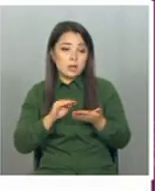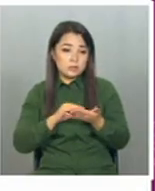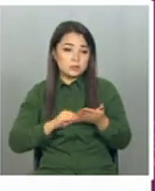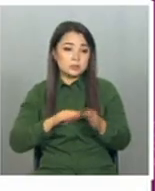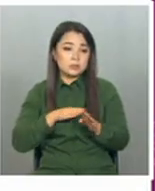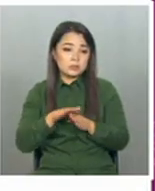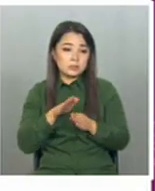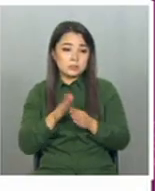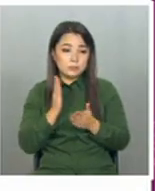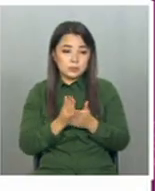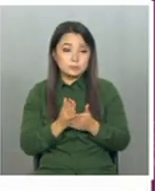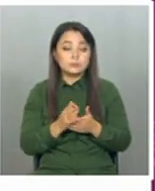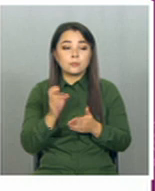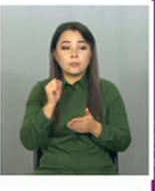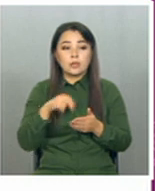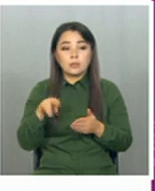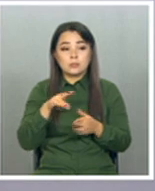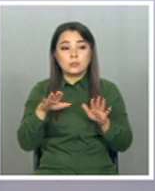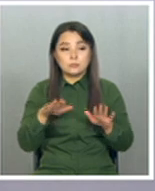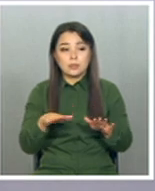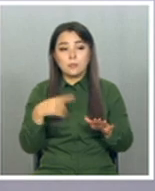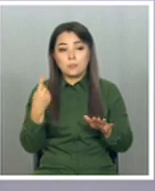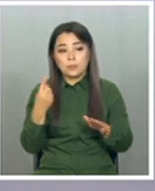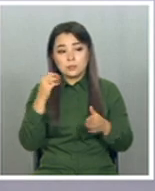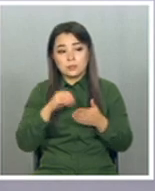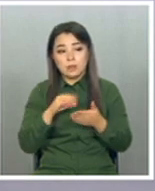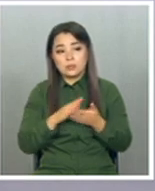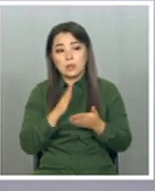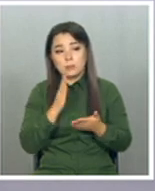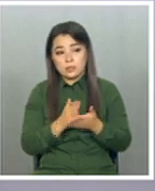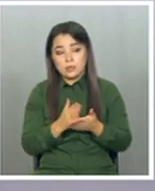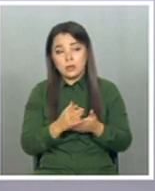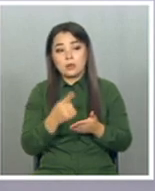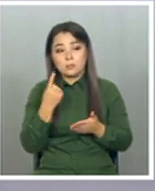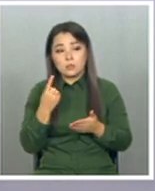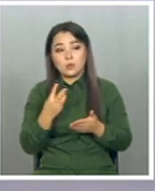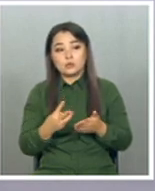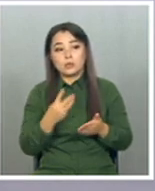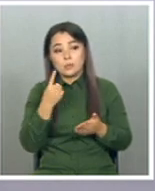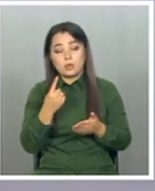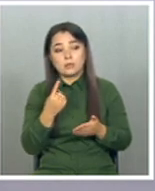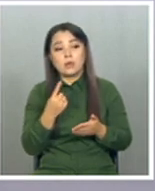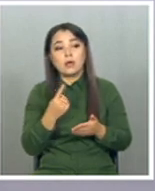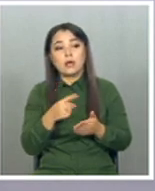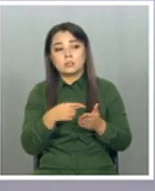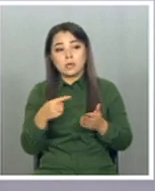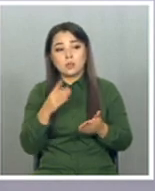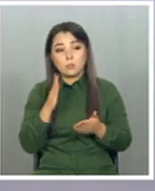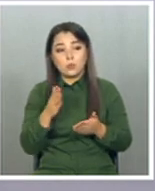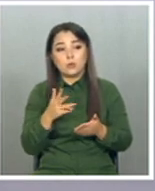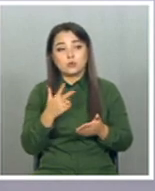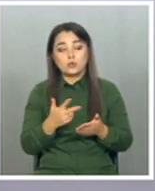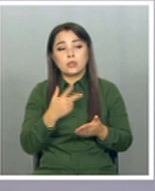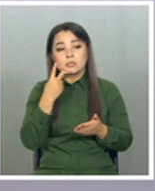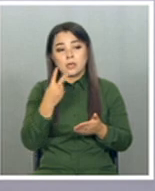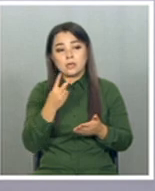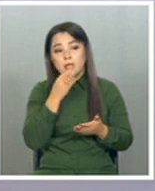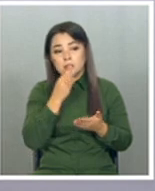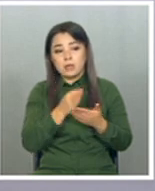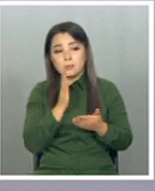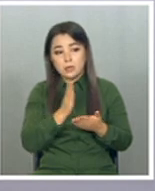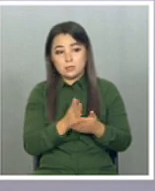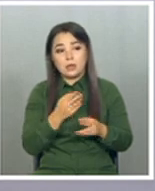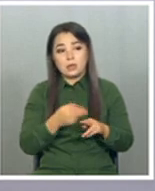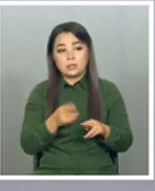білеміз, яғни, мынау АД-ның алдында 1 деген коэффициент бар, 1-ден 3-тен 1-ді азайтатын болсақ, бізде 3-тен 2 шығады.